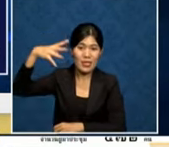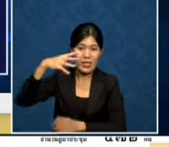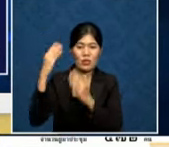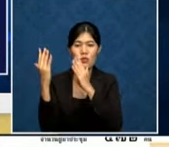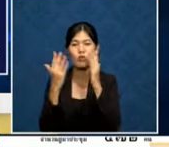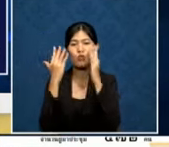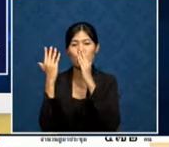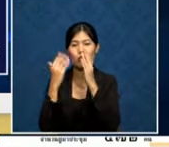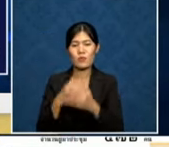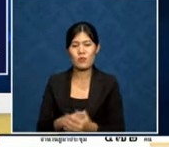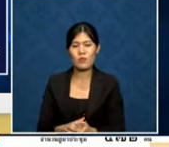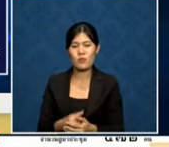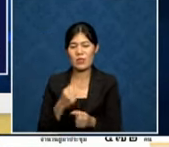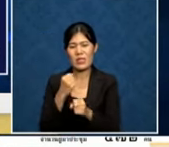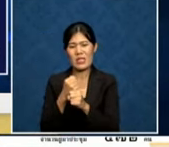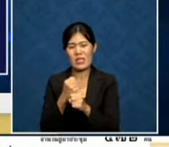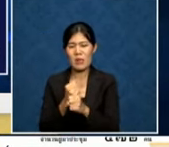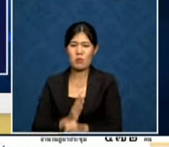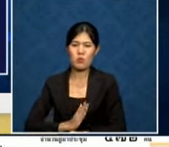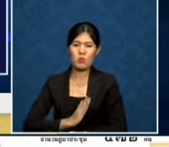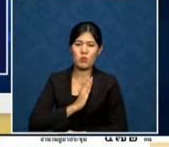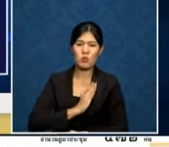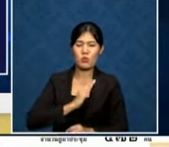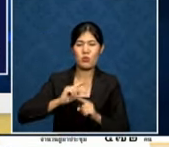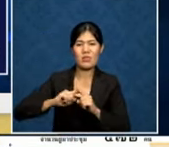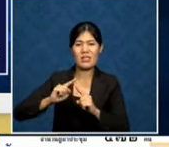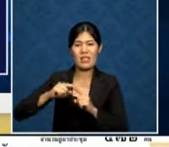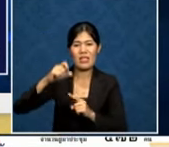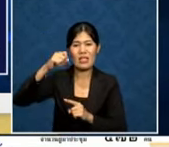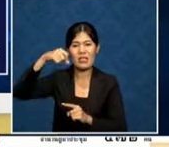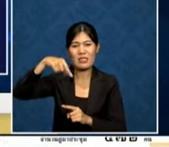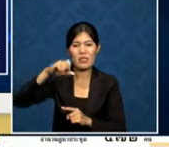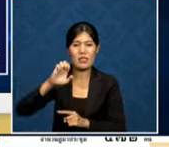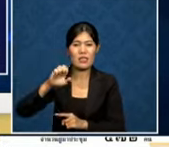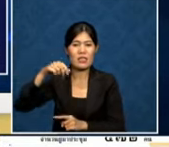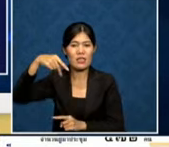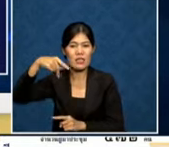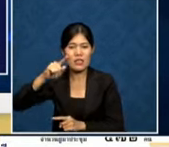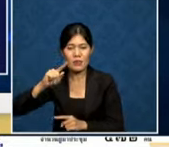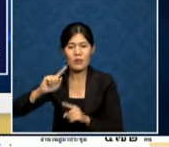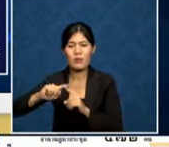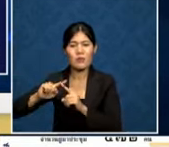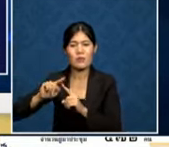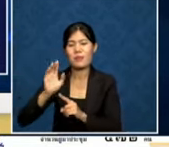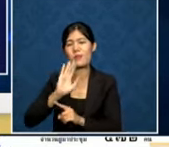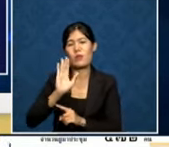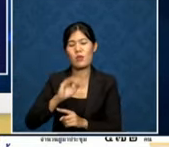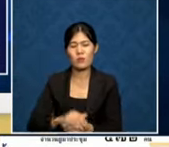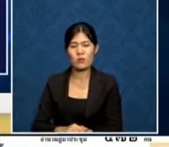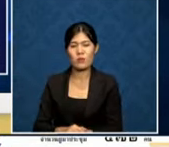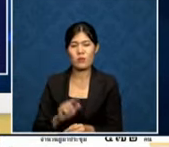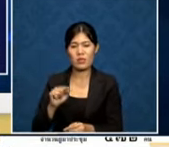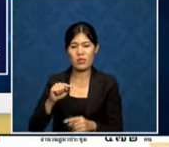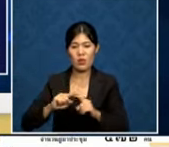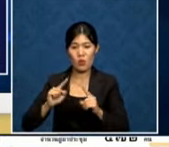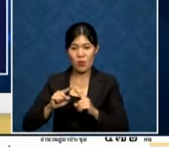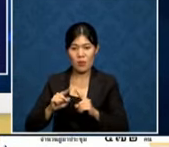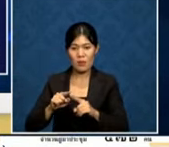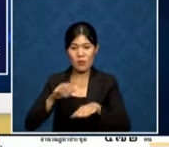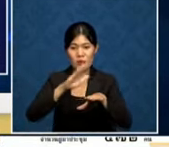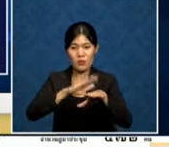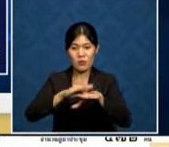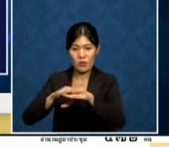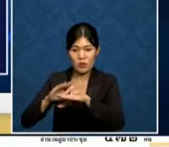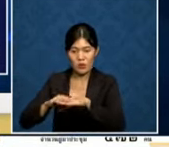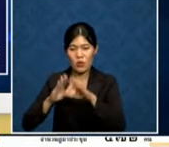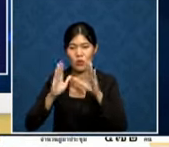หรูหราอย่างเซมิคอนดักเตอร์หรือชิปในประเทศครับเพื่อเอาชื่ออย่างเดียวแต่เราสามารถดึงดูดนักลงทุนได้ง่ายๆให้เขามาสร้าง